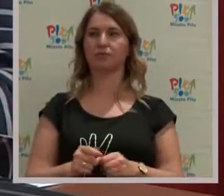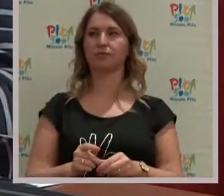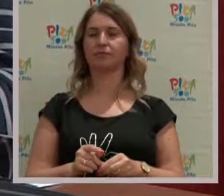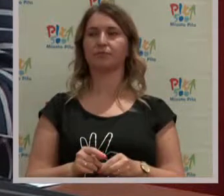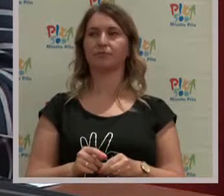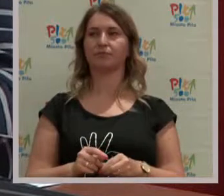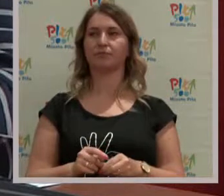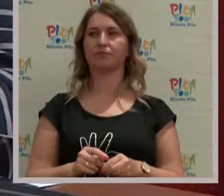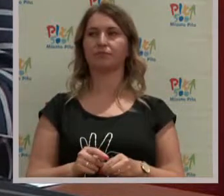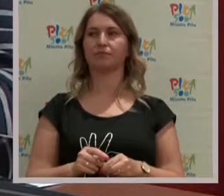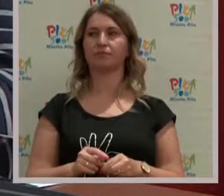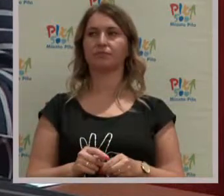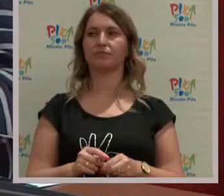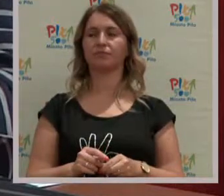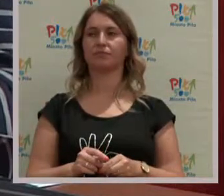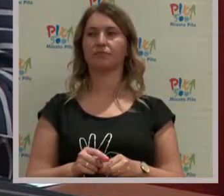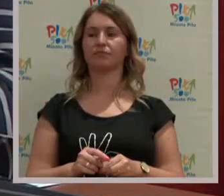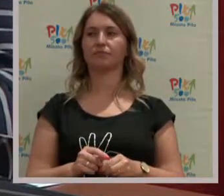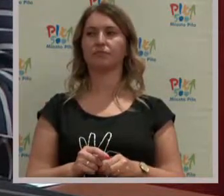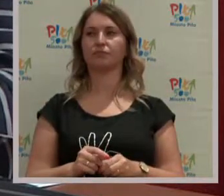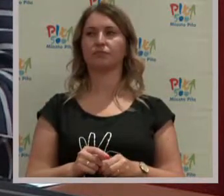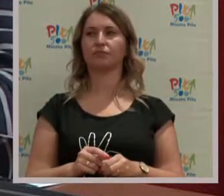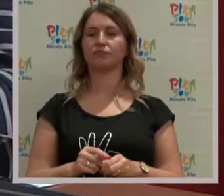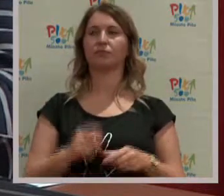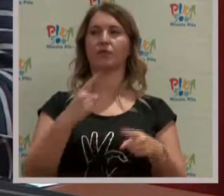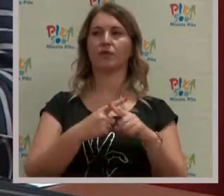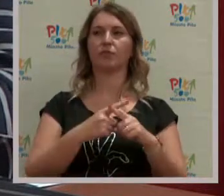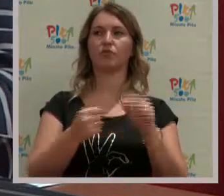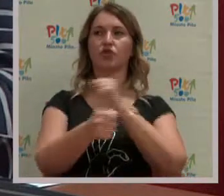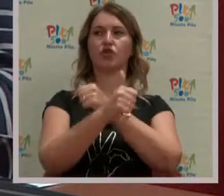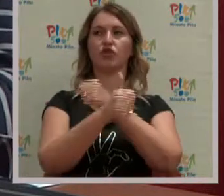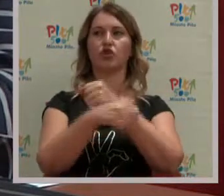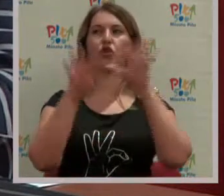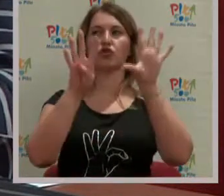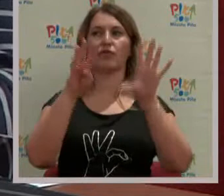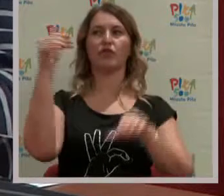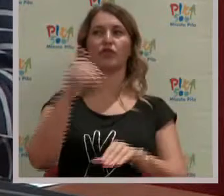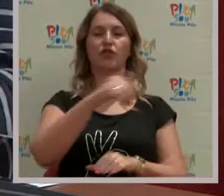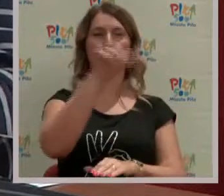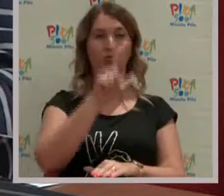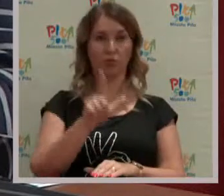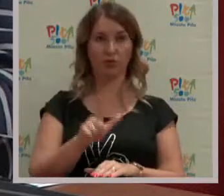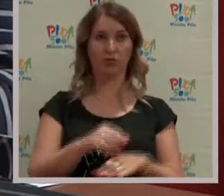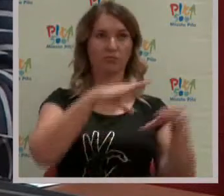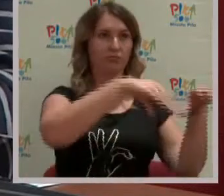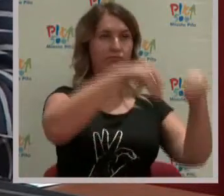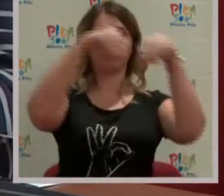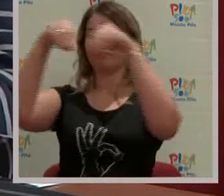budowy boiska o nawierzchni syntetycznej jest to kwota 69 tysięcy w tym drugim przypadku